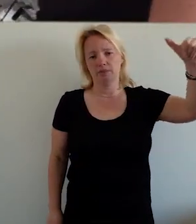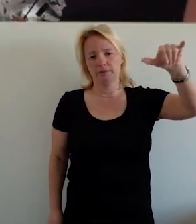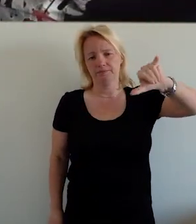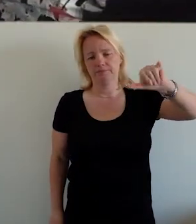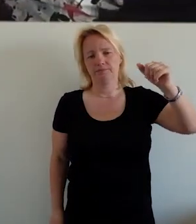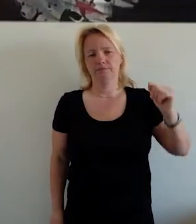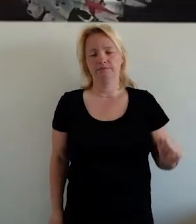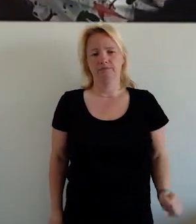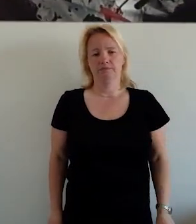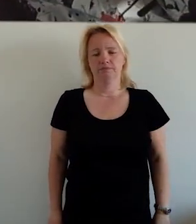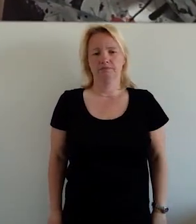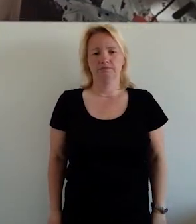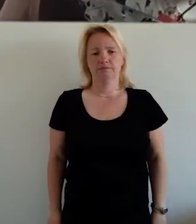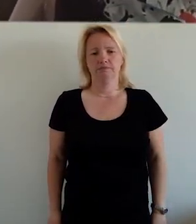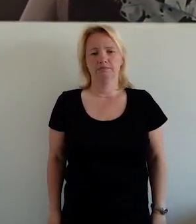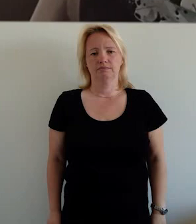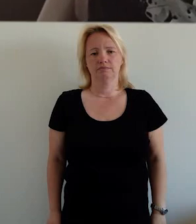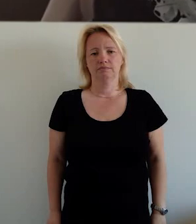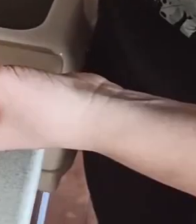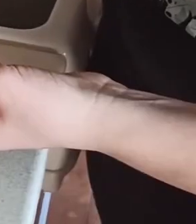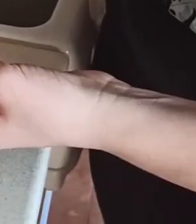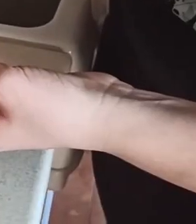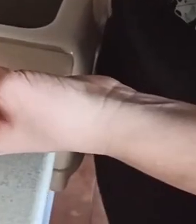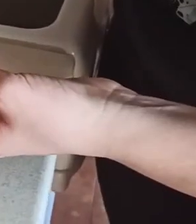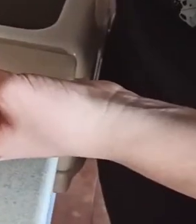do skleničky.